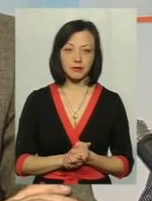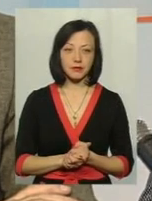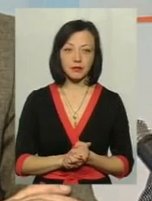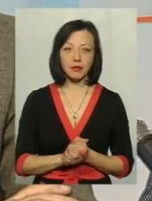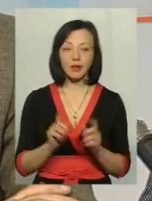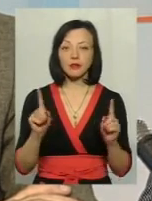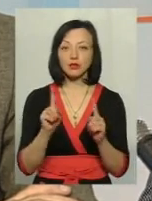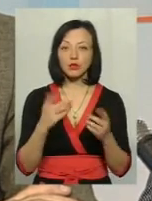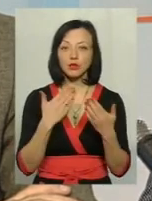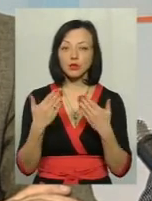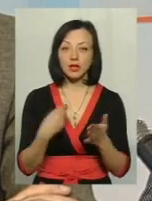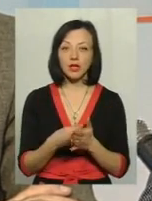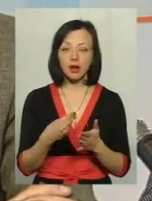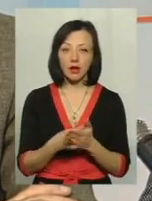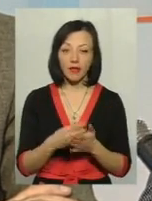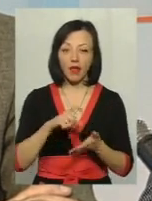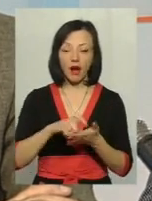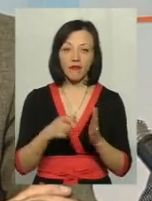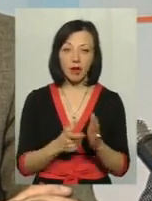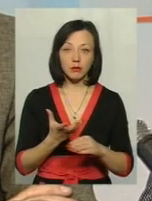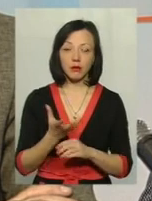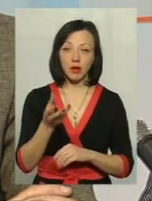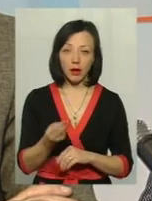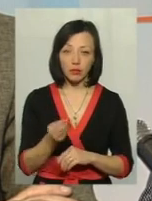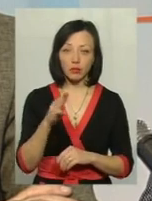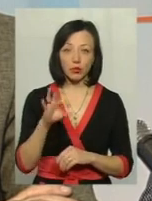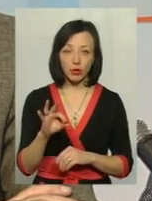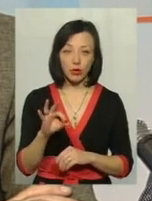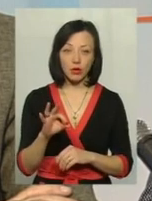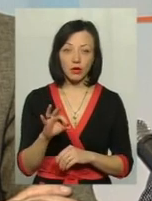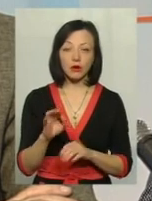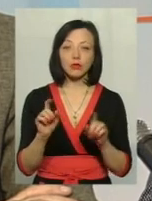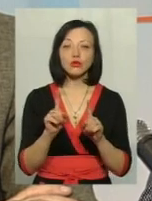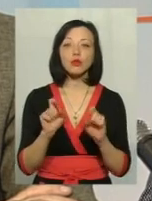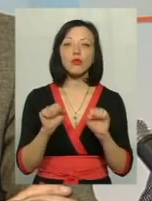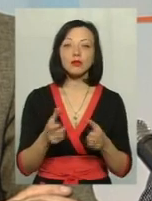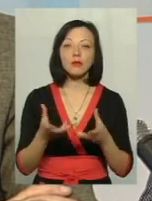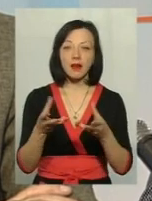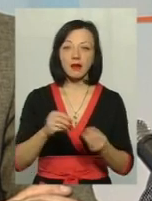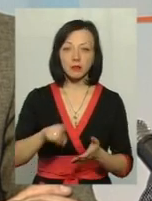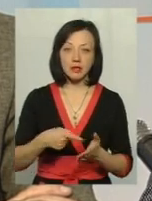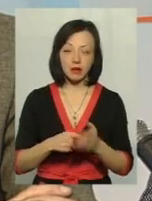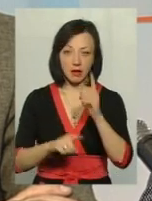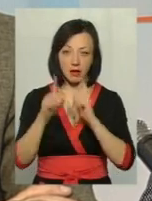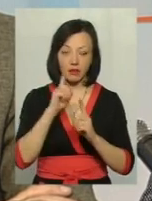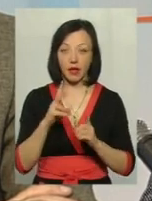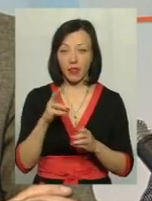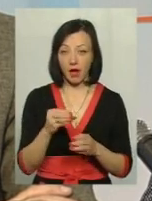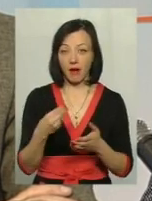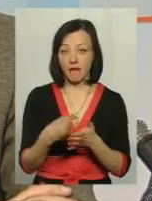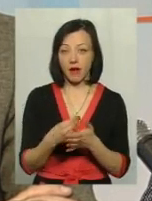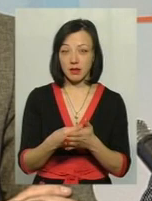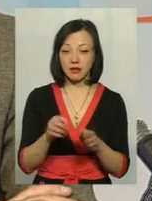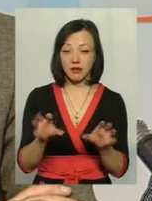Що стосується тарифу на квартплату, то ну, на що може впливати міська рада? На вартість кранів,